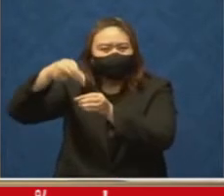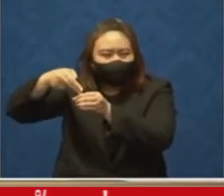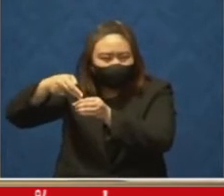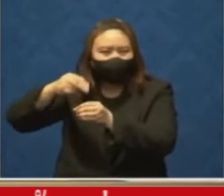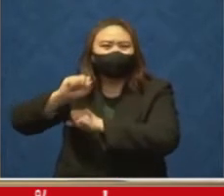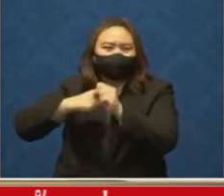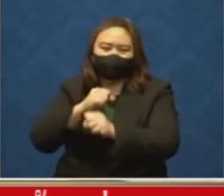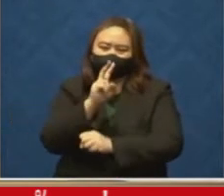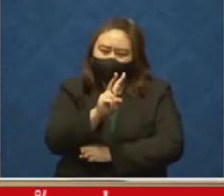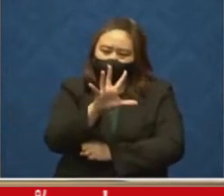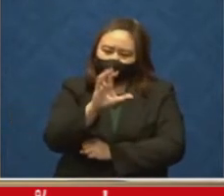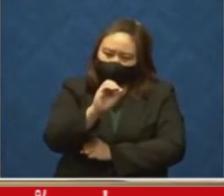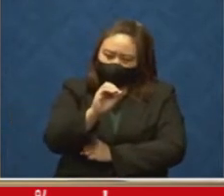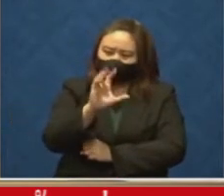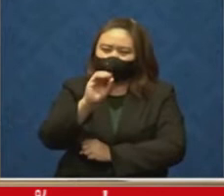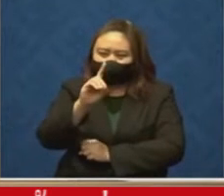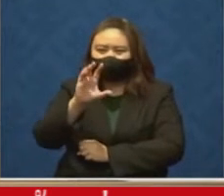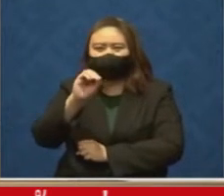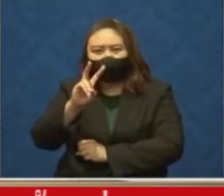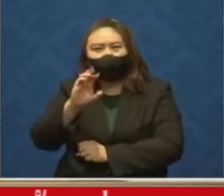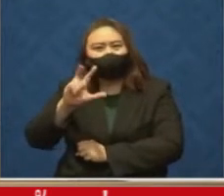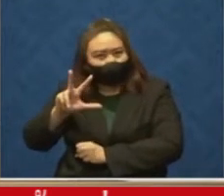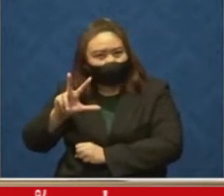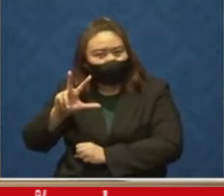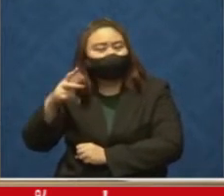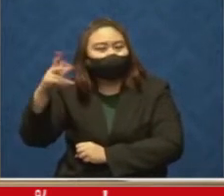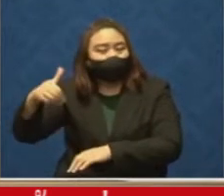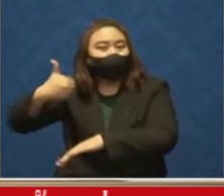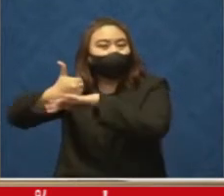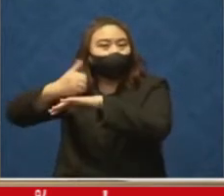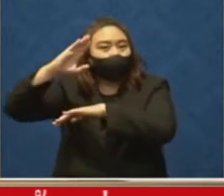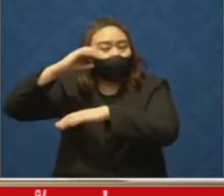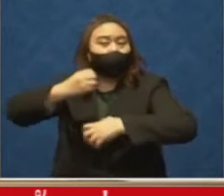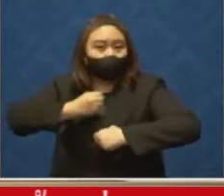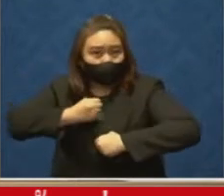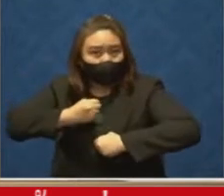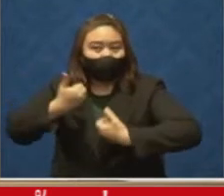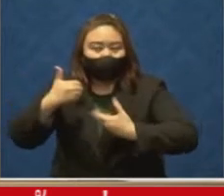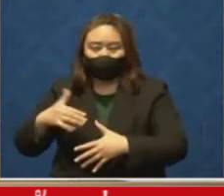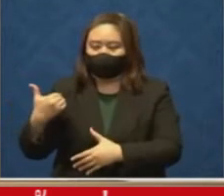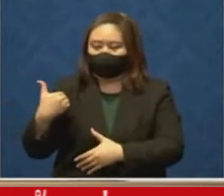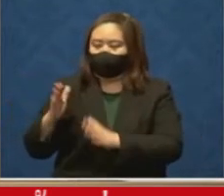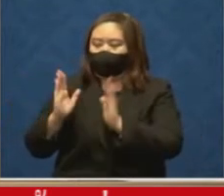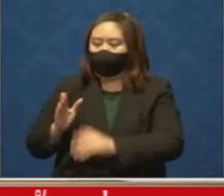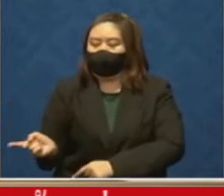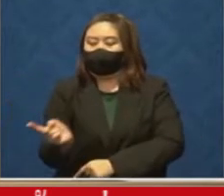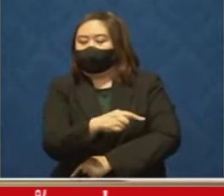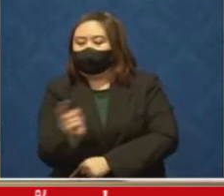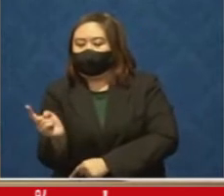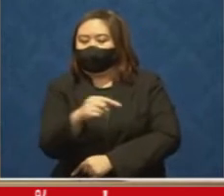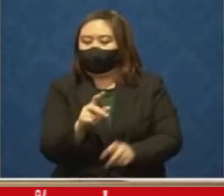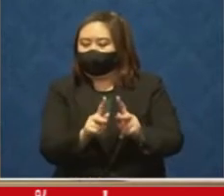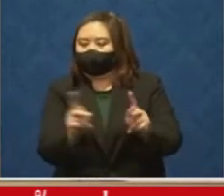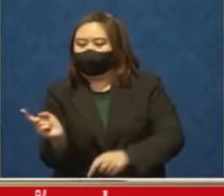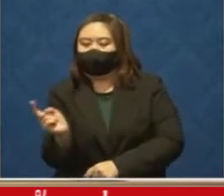2 53 ท่านเป็นพอบร์และท่านก็ส่งขุญตาหารทงหลายเนี่ยครัเข้าไปเป็นปออต ไม่วาจะเป็นศรรก